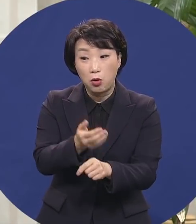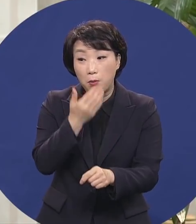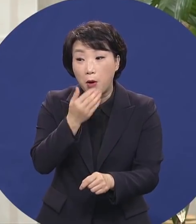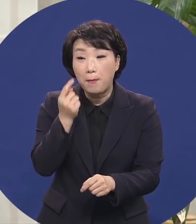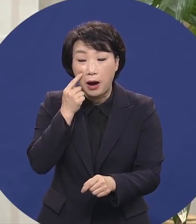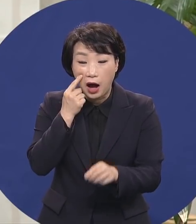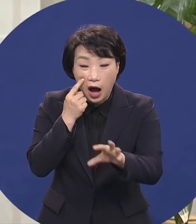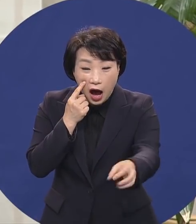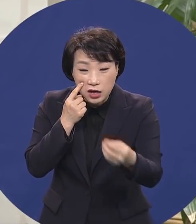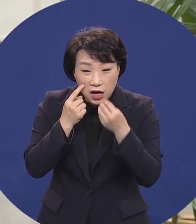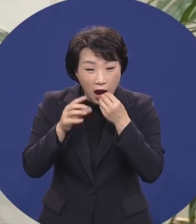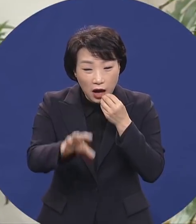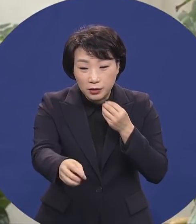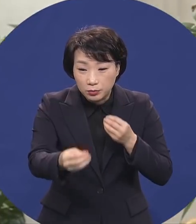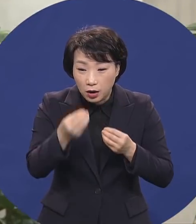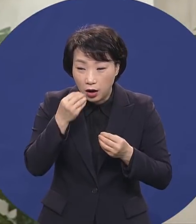날이면